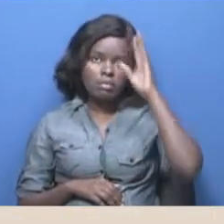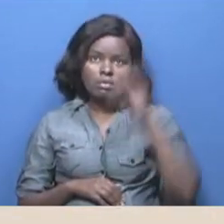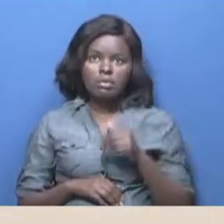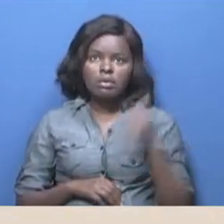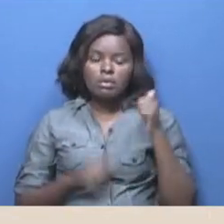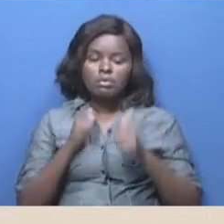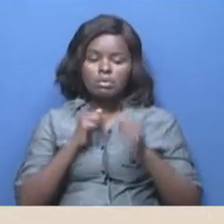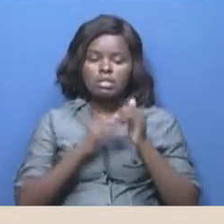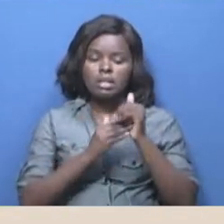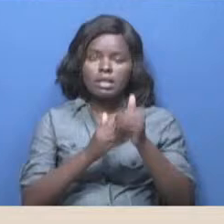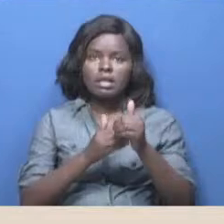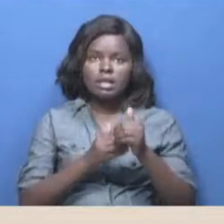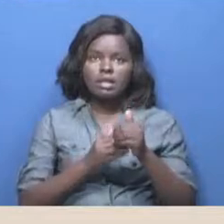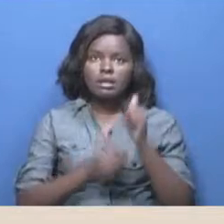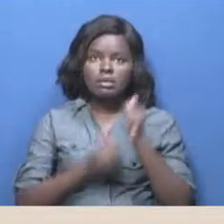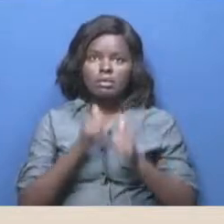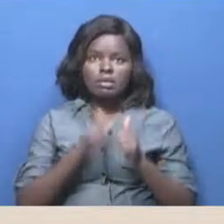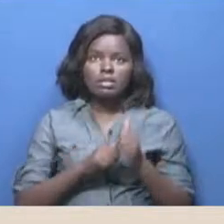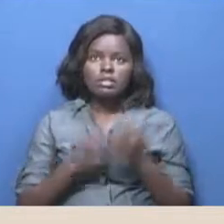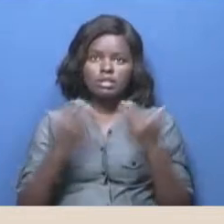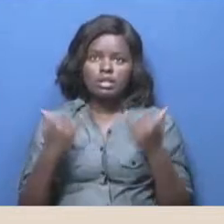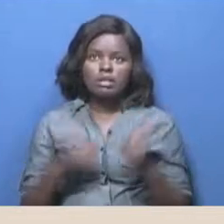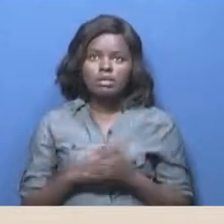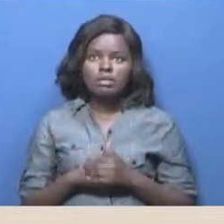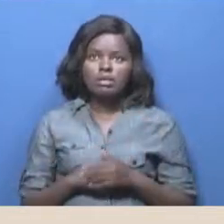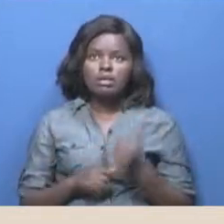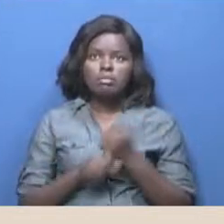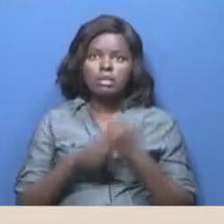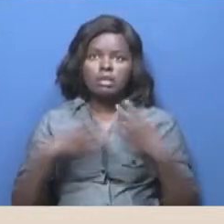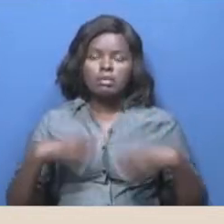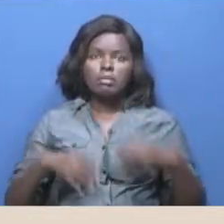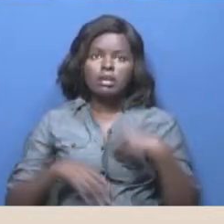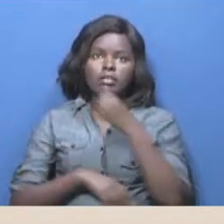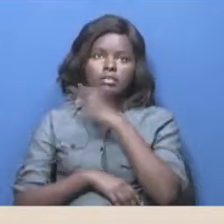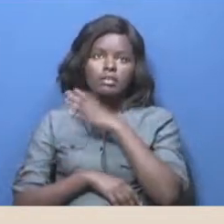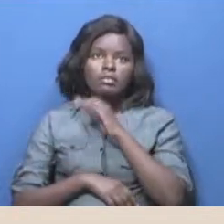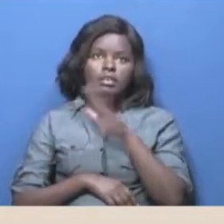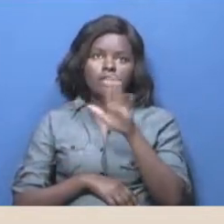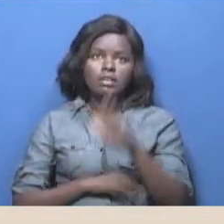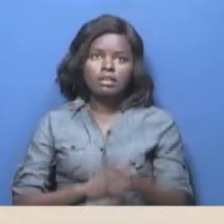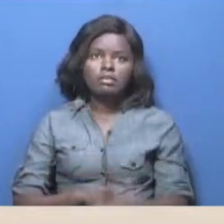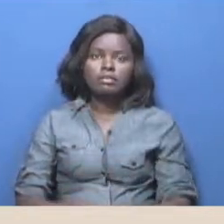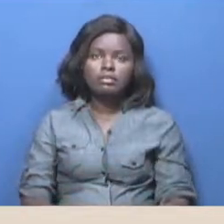iria itongoretie, ũndũ ũrĩa ũthiĩte na mbere na kũhahũra mũingĩ na atongoria.